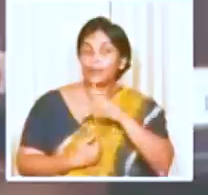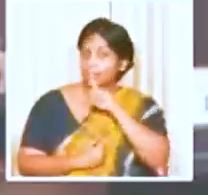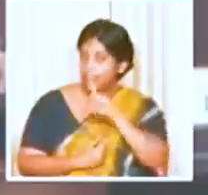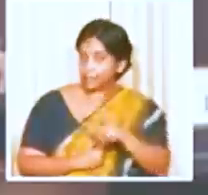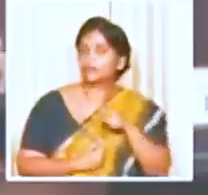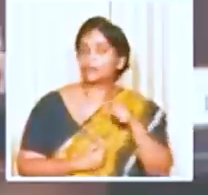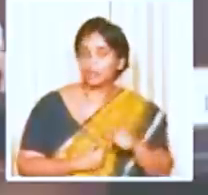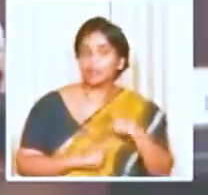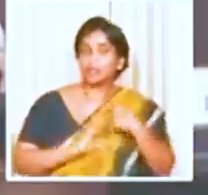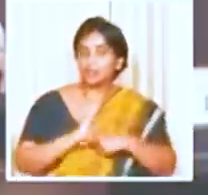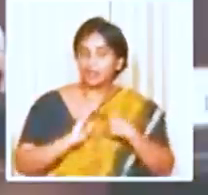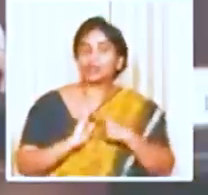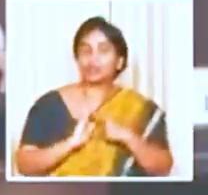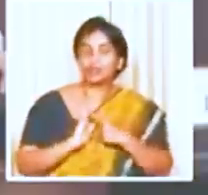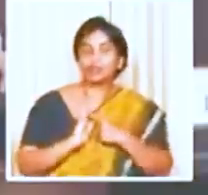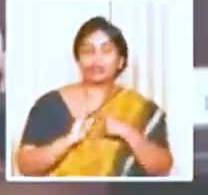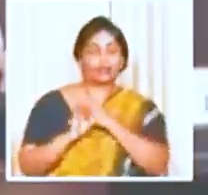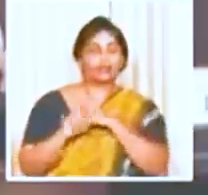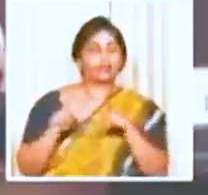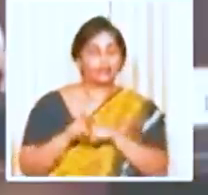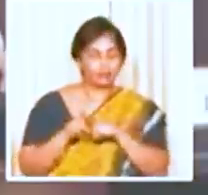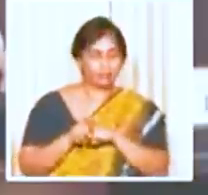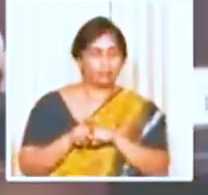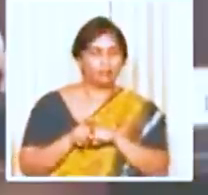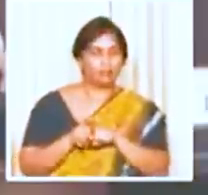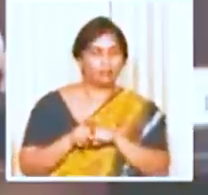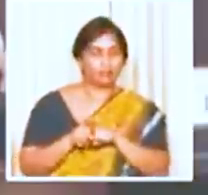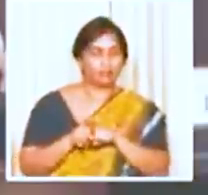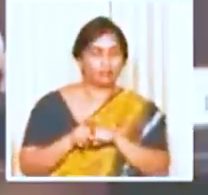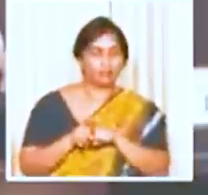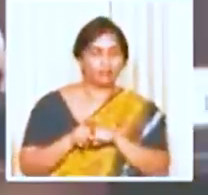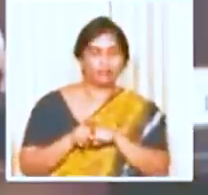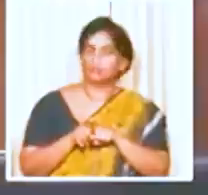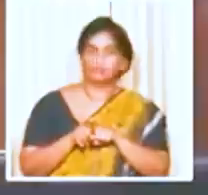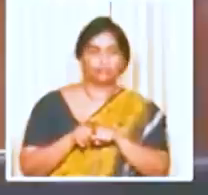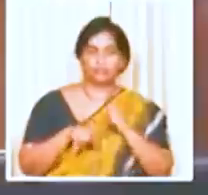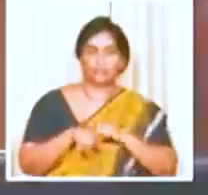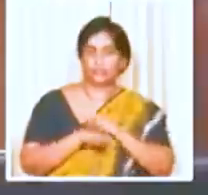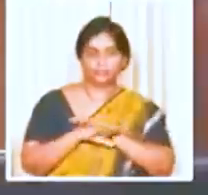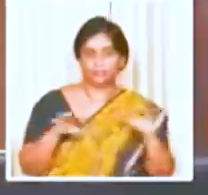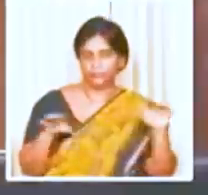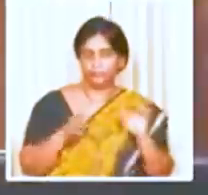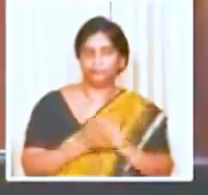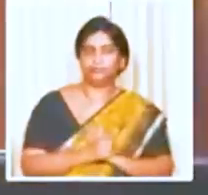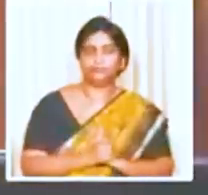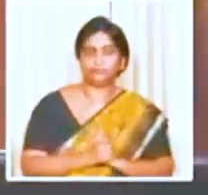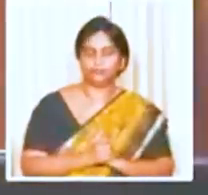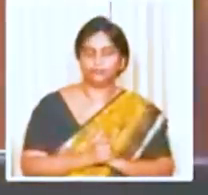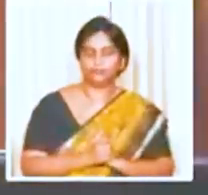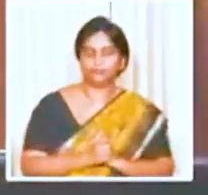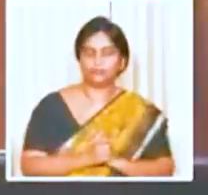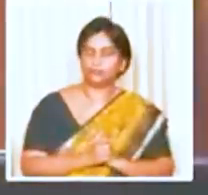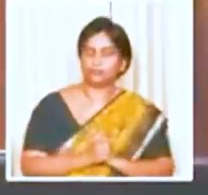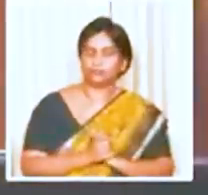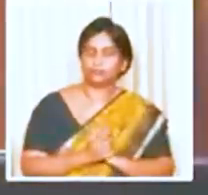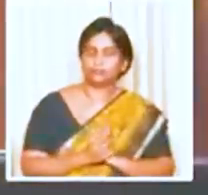තමයි ලංකාවේ ට්‍රෙෂරි ට්‍රෙෂරි බොන්ඩ්ස් තියෙනවා. Please. So I'm winding up. Hardly any time for us. So I'm winding up. Ali Sabri. Sir, so I'm